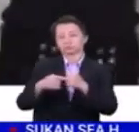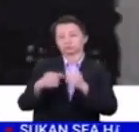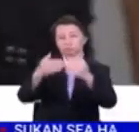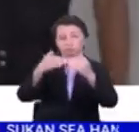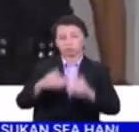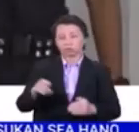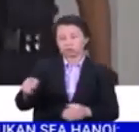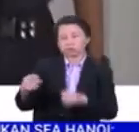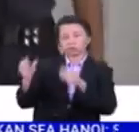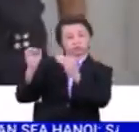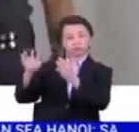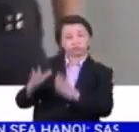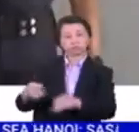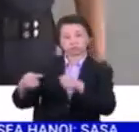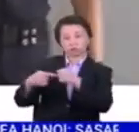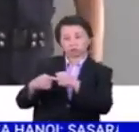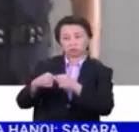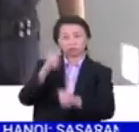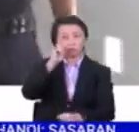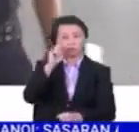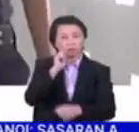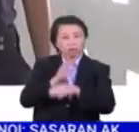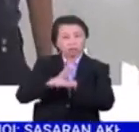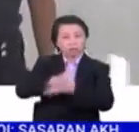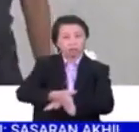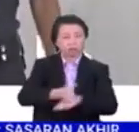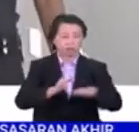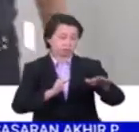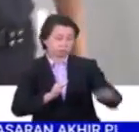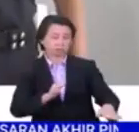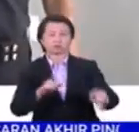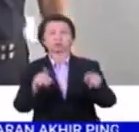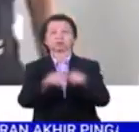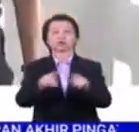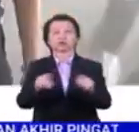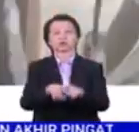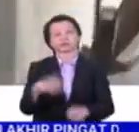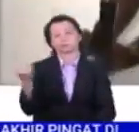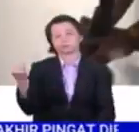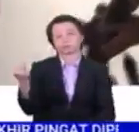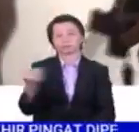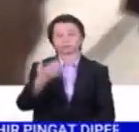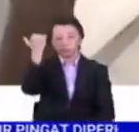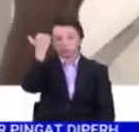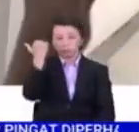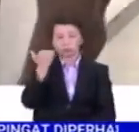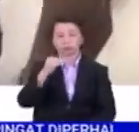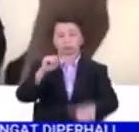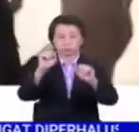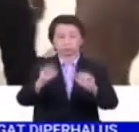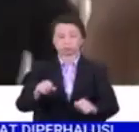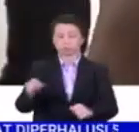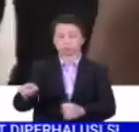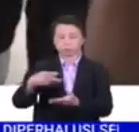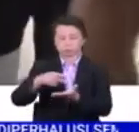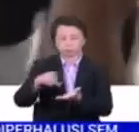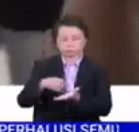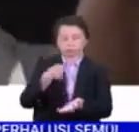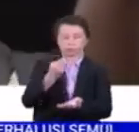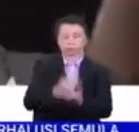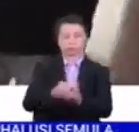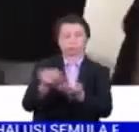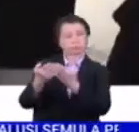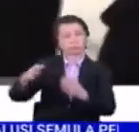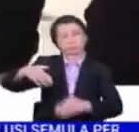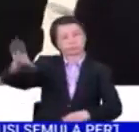guru itu didakwa melakukannya kelucuan melampau terhadap Mang sesama mahkamah membenarkannya jika jamin